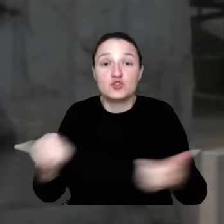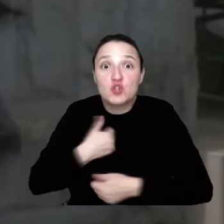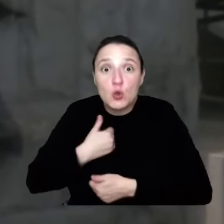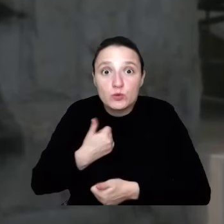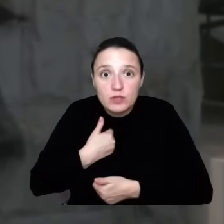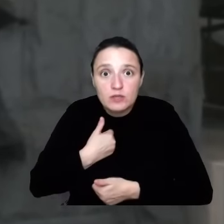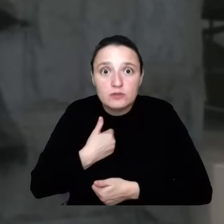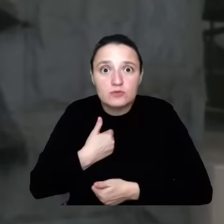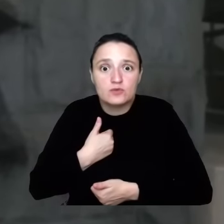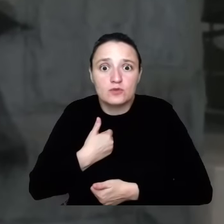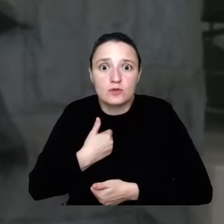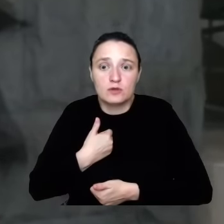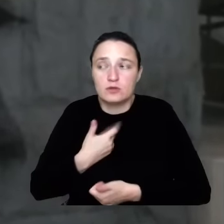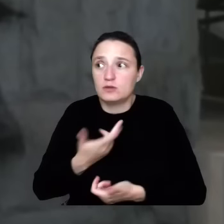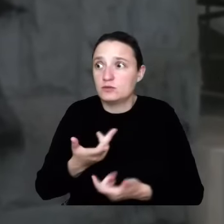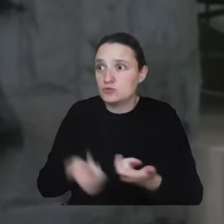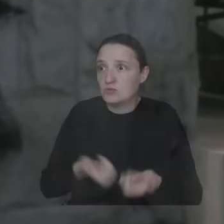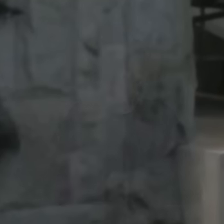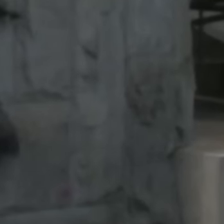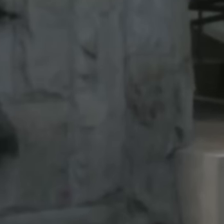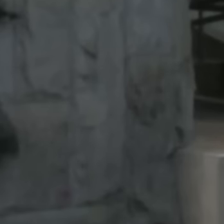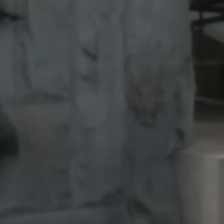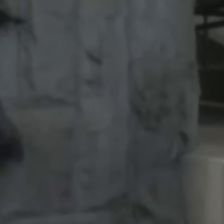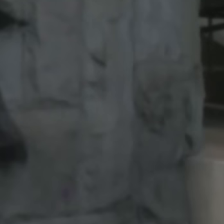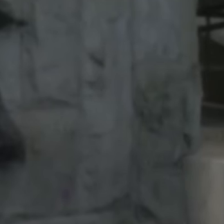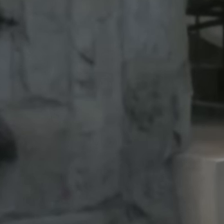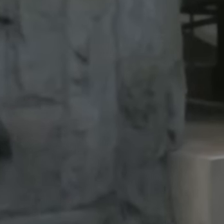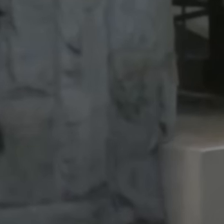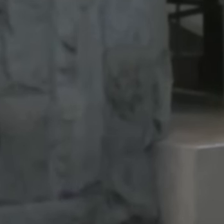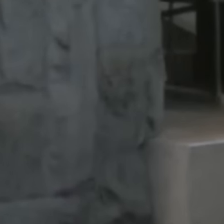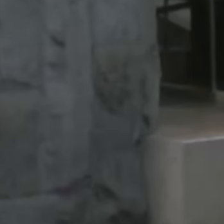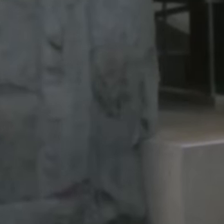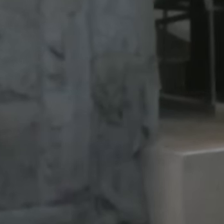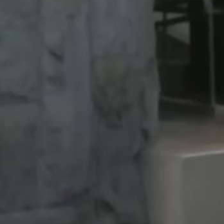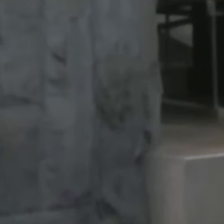To tylko odstrasza ich do pełnienia tej służby.